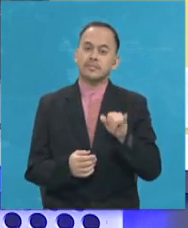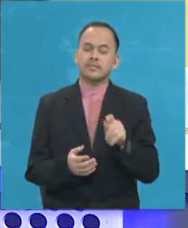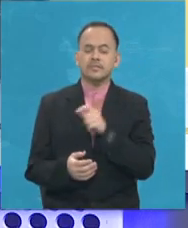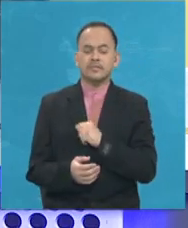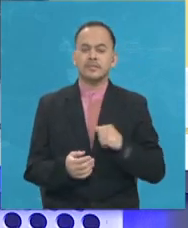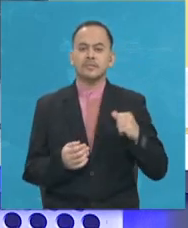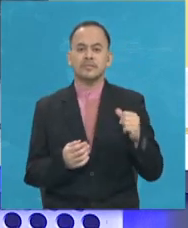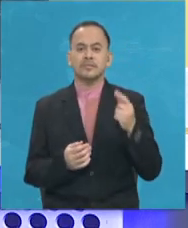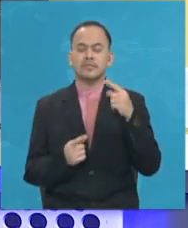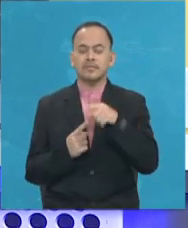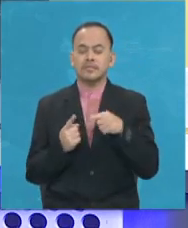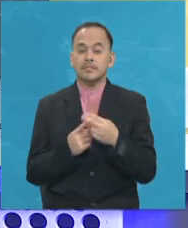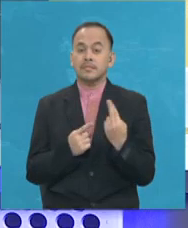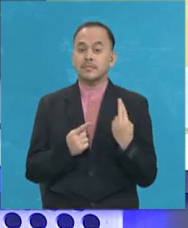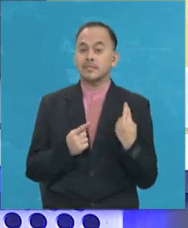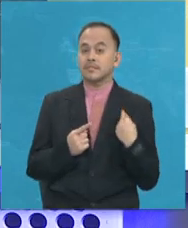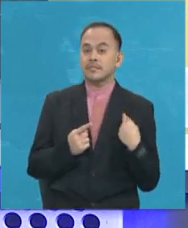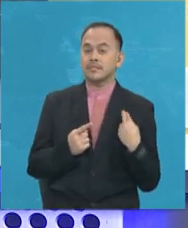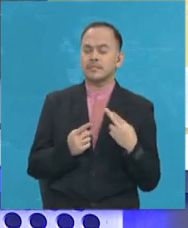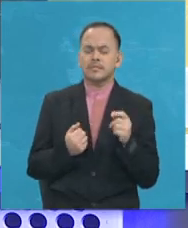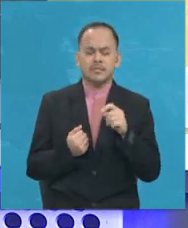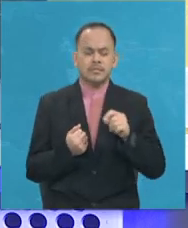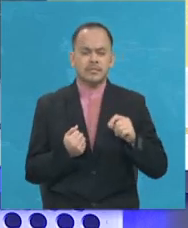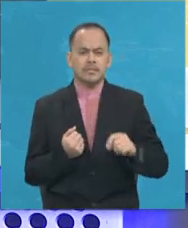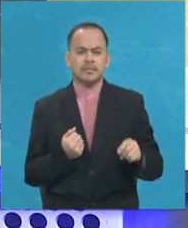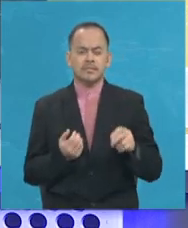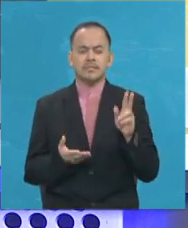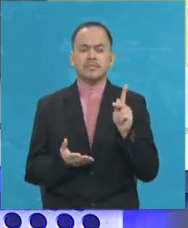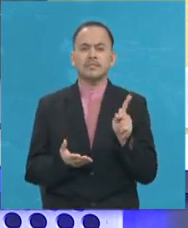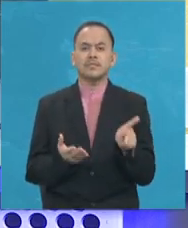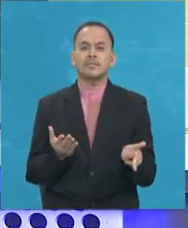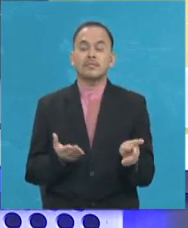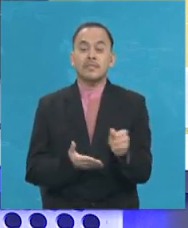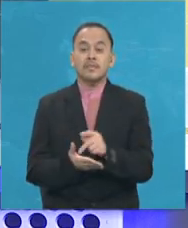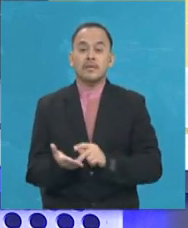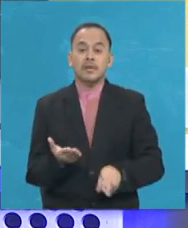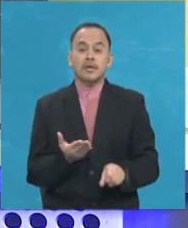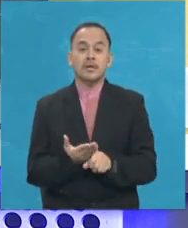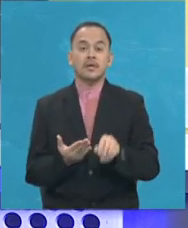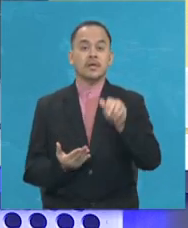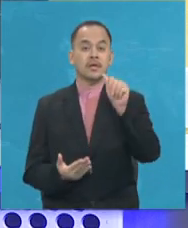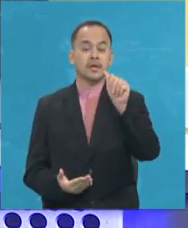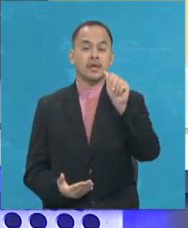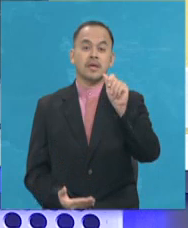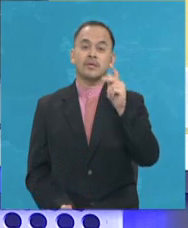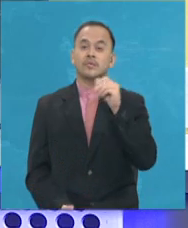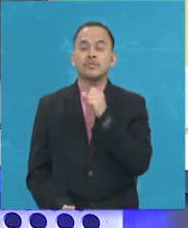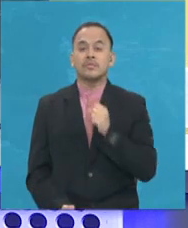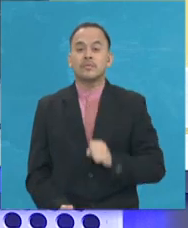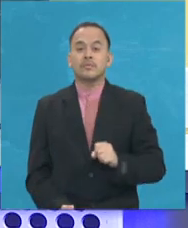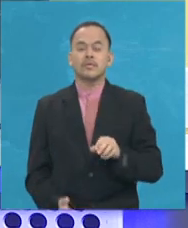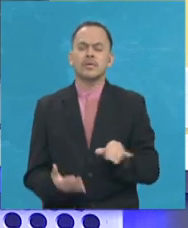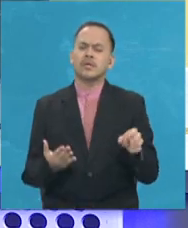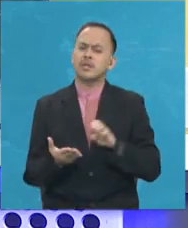ahlinya apabila besaran nanti dan memperkenalkan perintah aka pencet umur tua Daniel awan kurang upaya